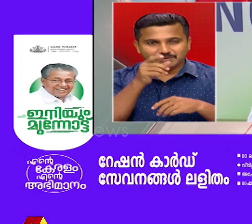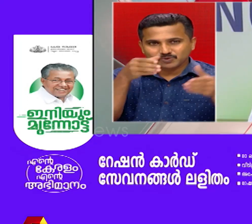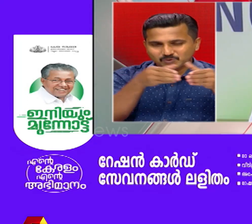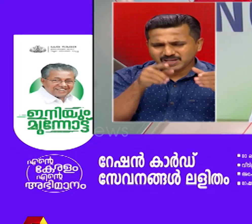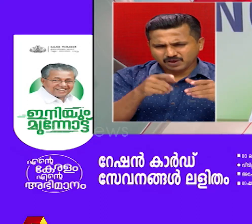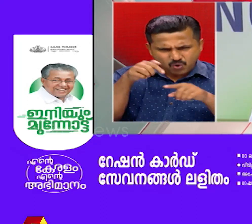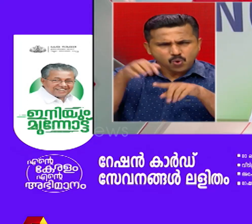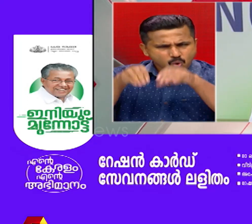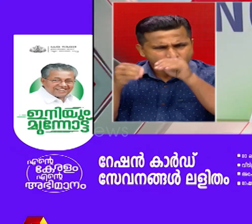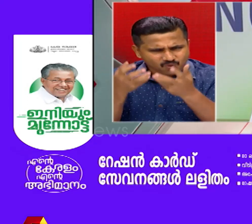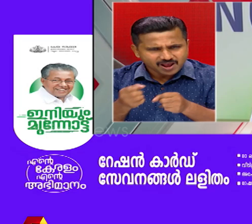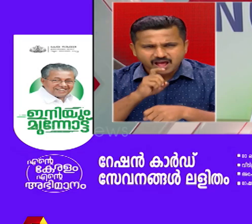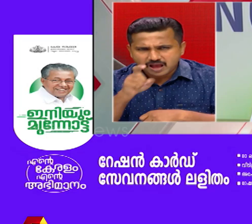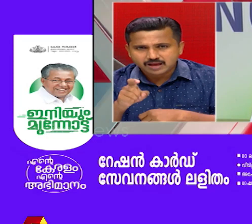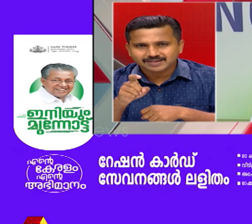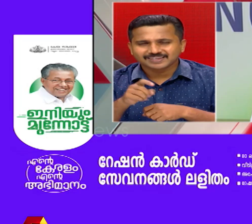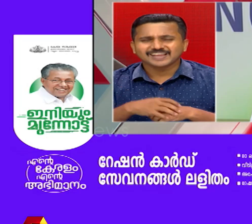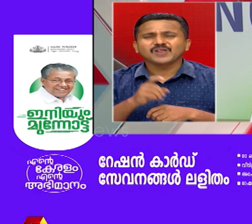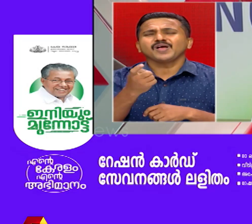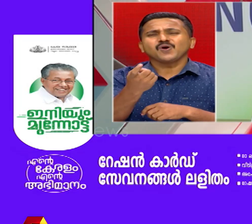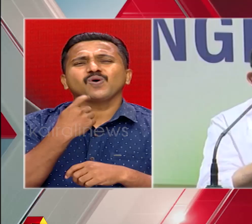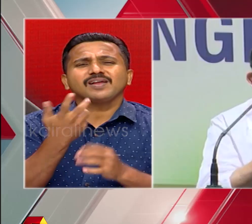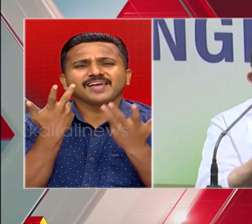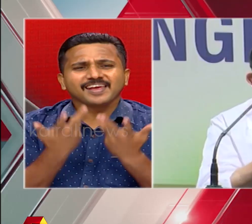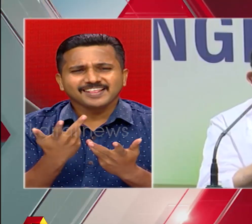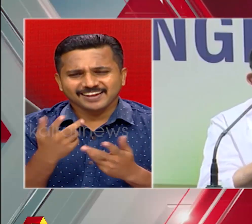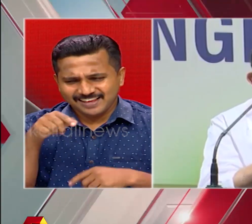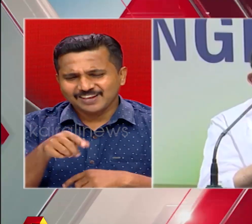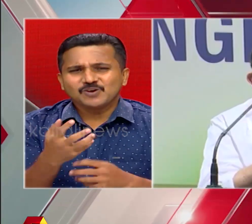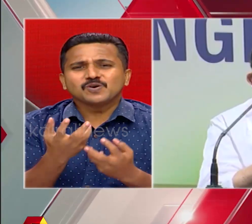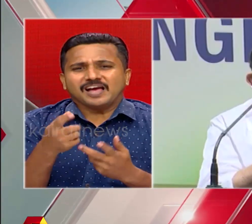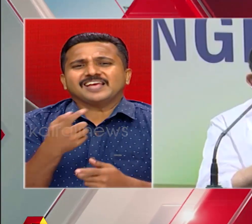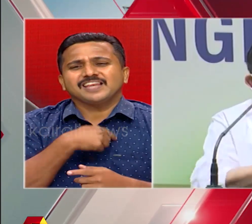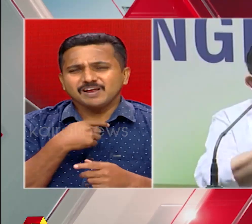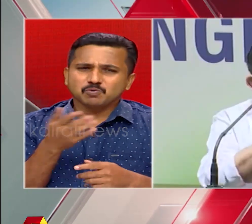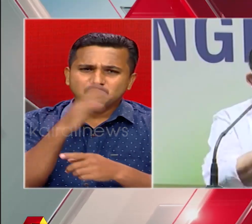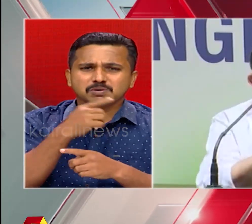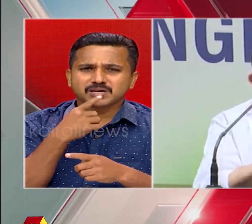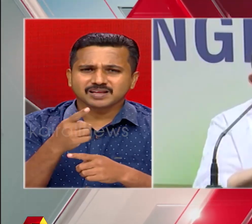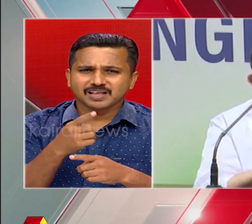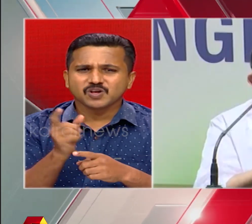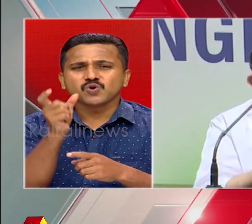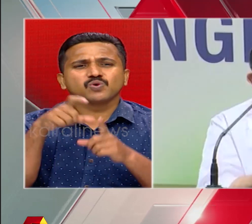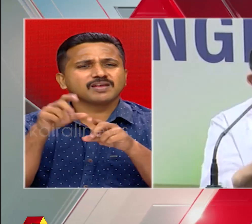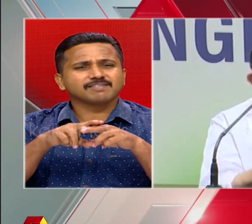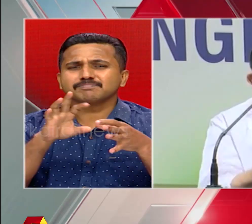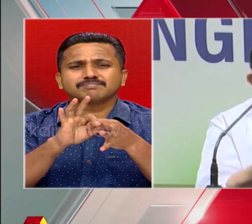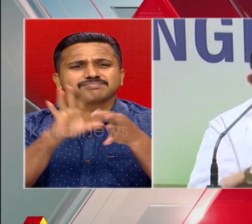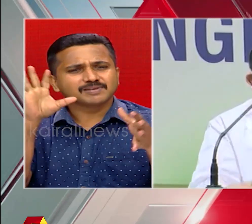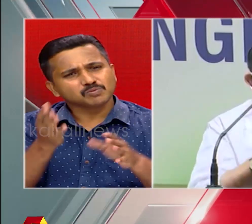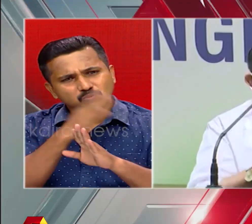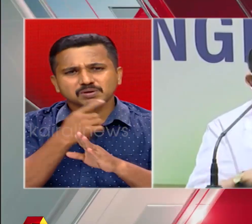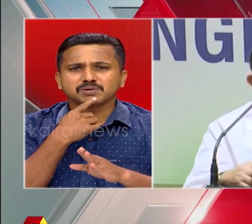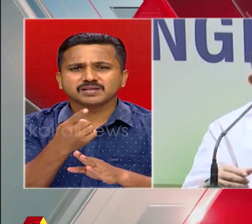അഭിപ്രായപ്പെട്ടു. എന്തൊരു ചോദ്യമാണ് ചോദിക്കുന്നത്? വെൽഫെയർ പാർട്ടിക്കാരുടെ അതിന്റെ പ്രസിഡന്റ് പ്രഖ്യാപിച്ചില്ലേ ഞങ്ങൾ ഇനി യു ഡി എഫ് ആയിട്ടൊരു ബന്ധമില്ലെന്ന്? പിന്നെന്തിനാ ഈ